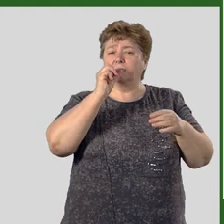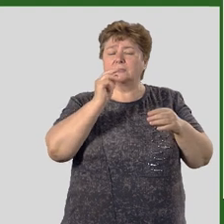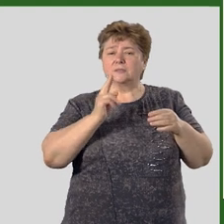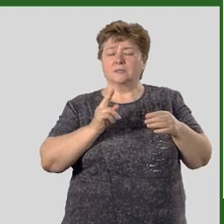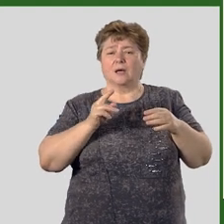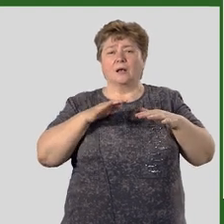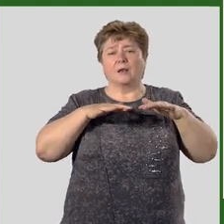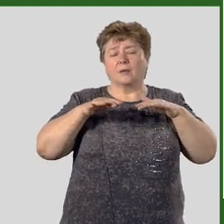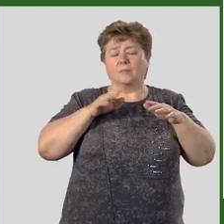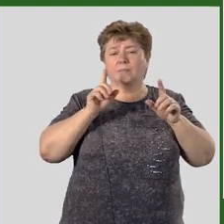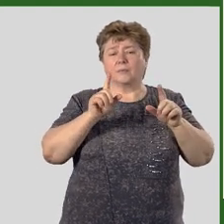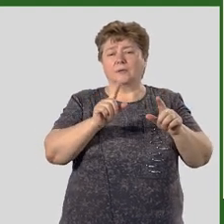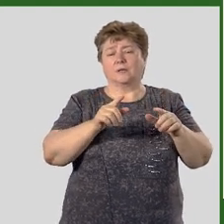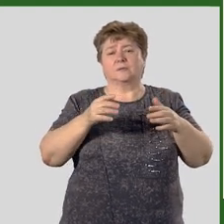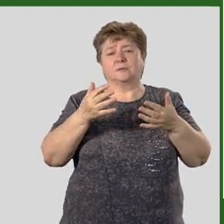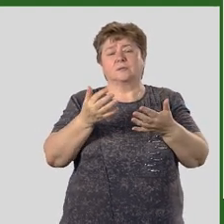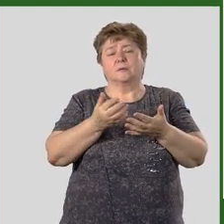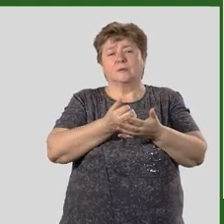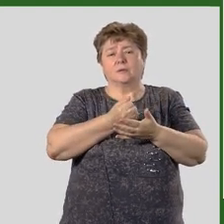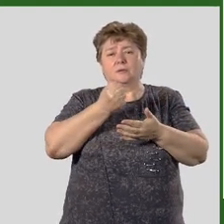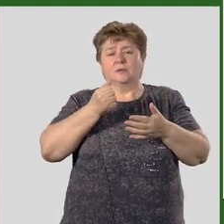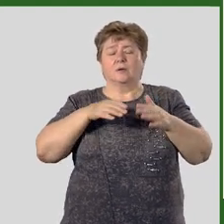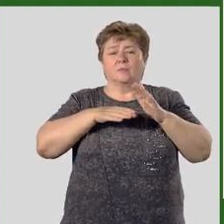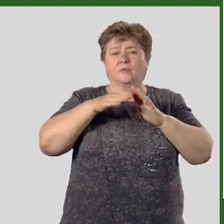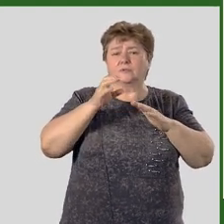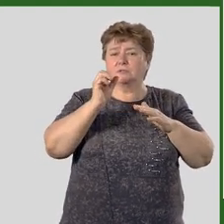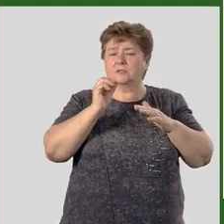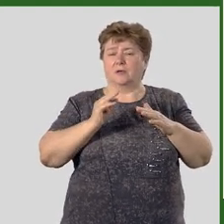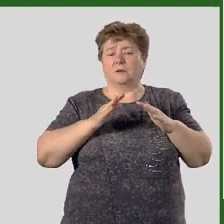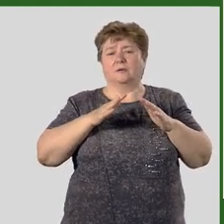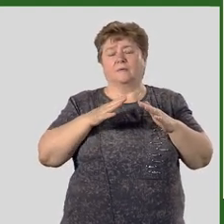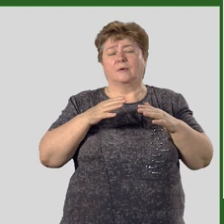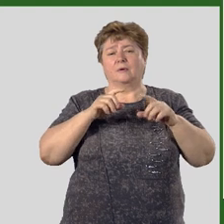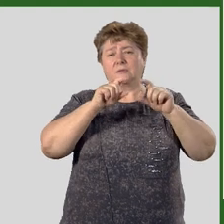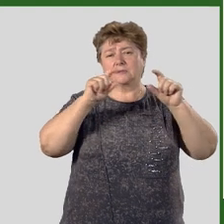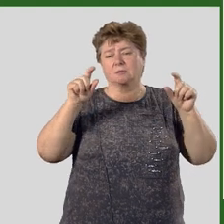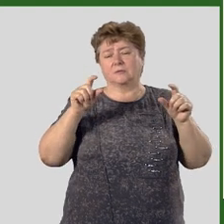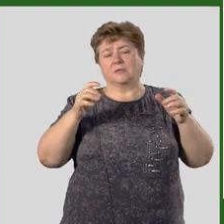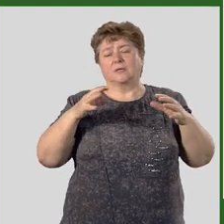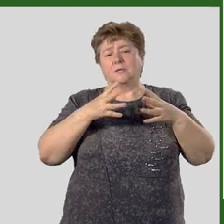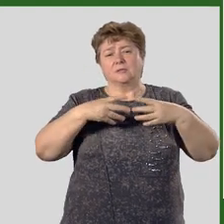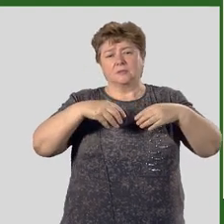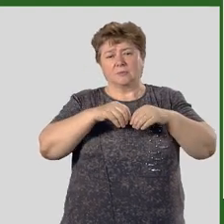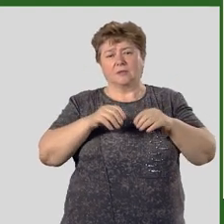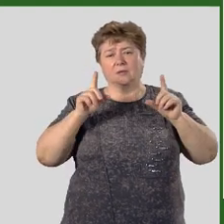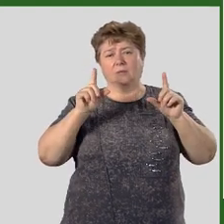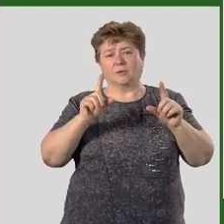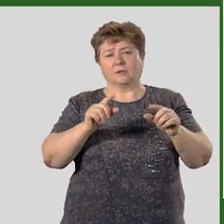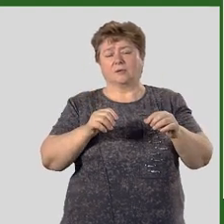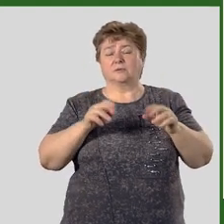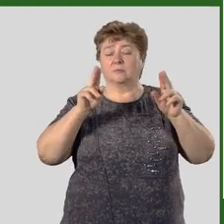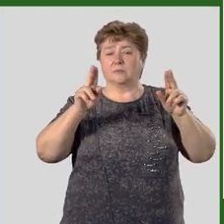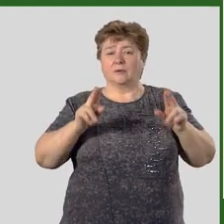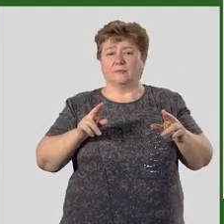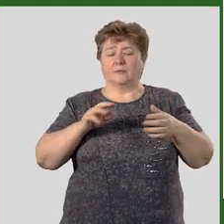Социальная миграция реализует потребность повышения социального статуса. Семейная же миграция, как